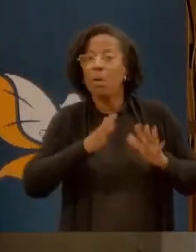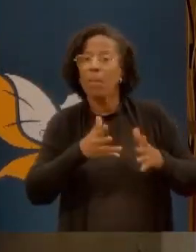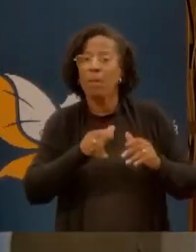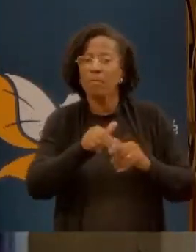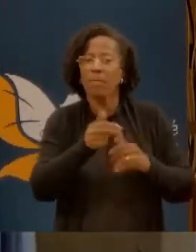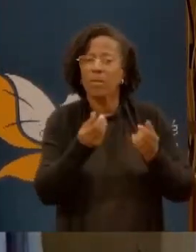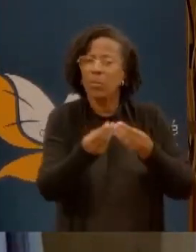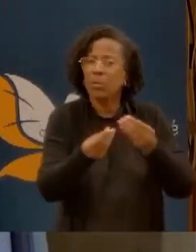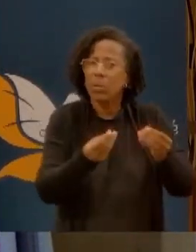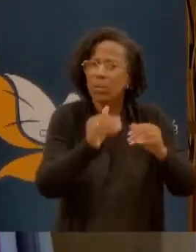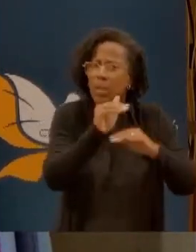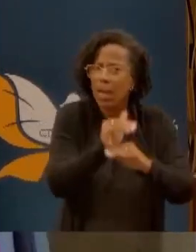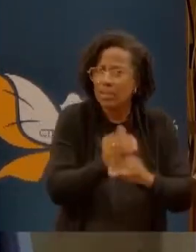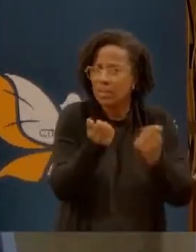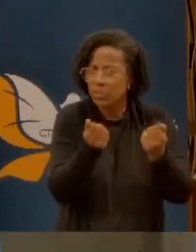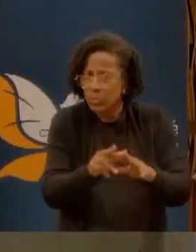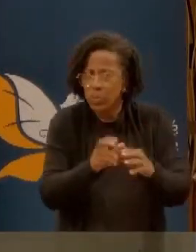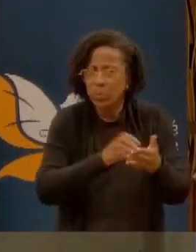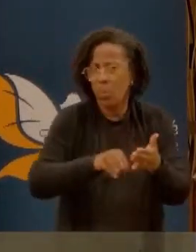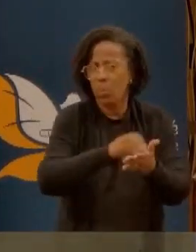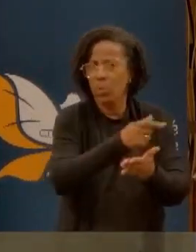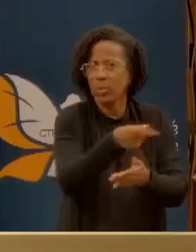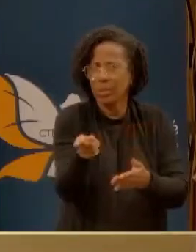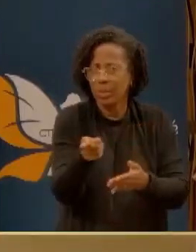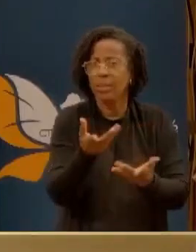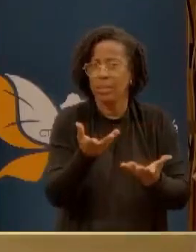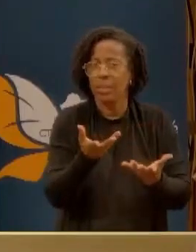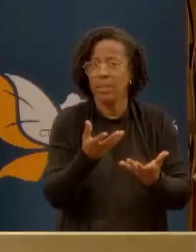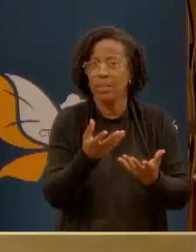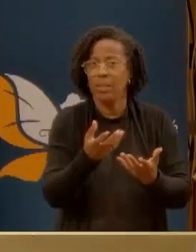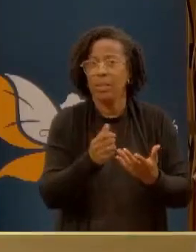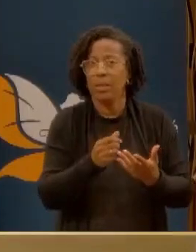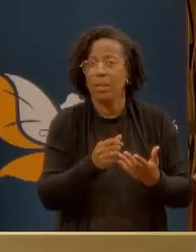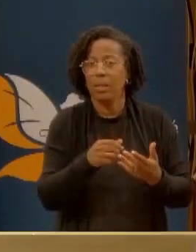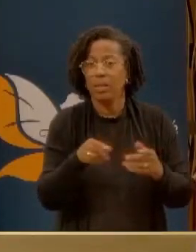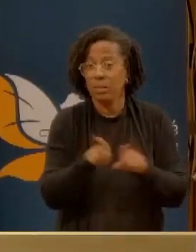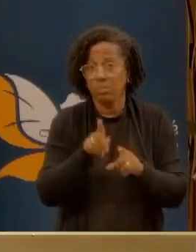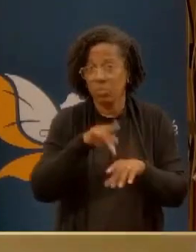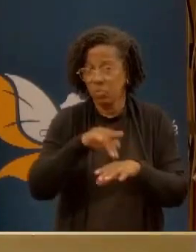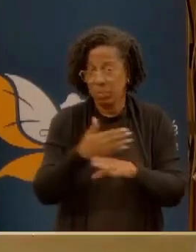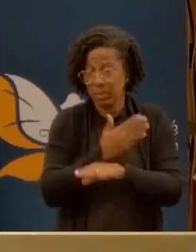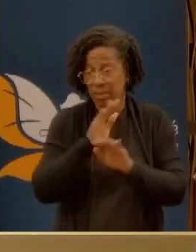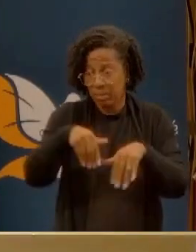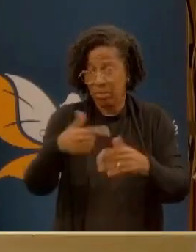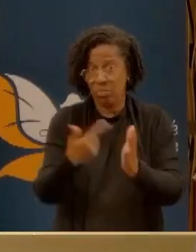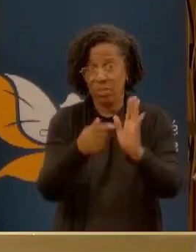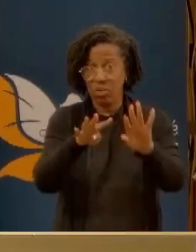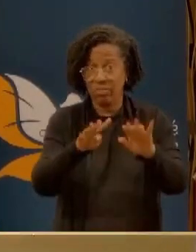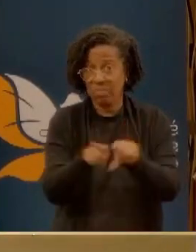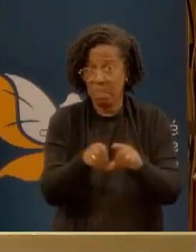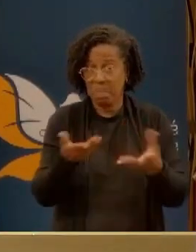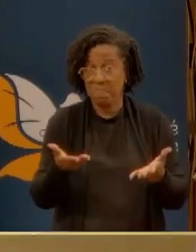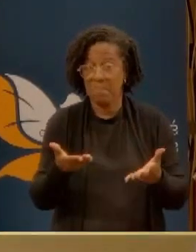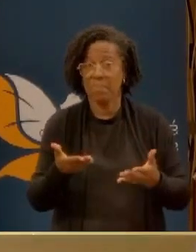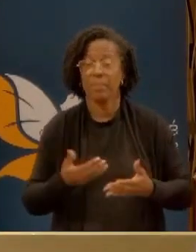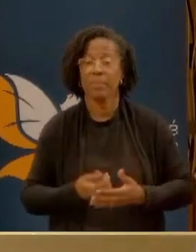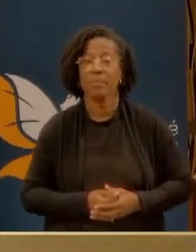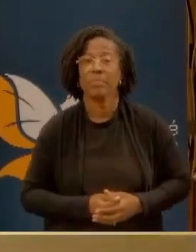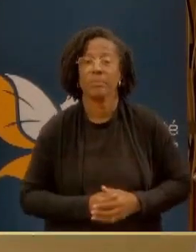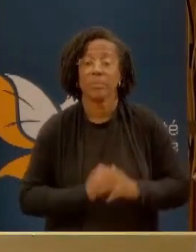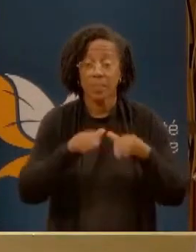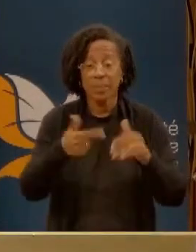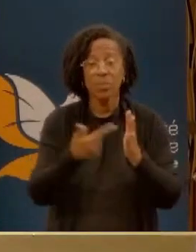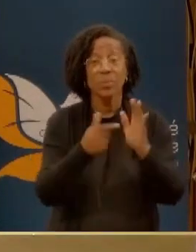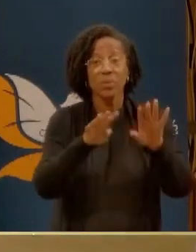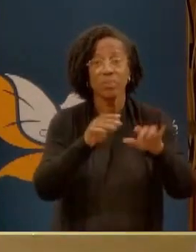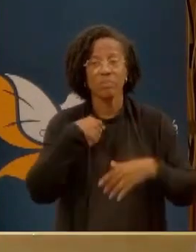garantir aux communes que c'est comme ça s'est passé après 2009, hein, collègues. Après 2009,